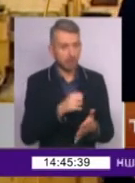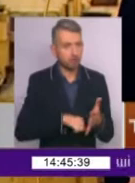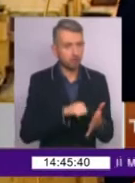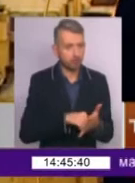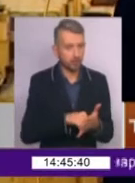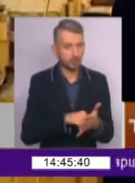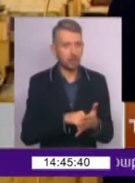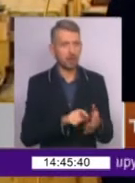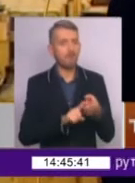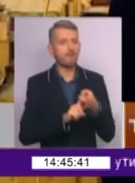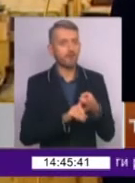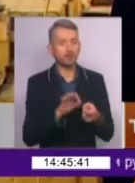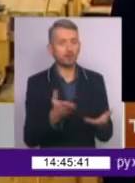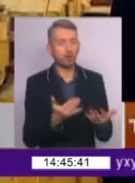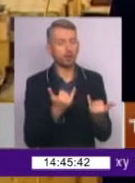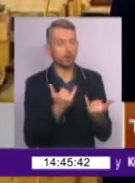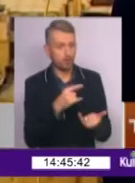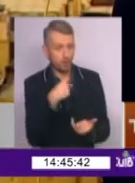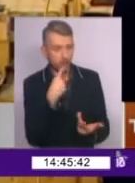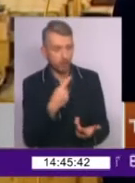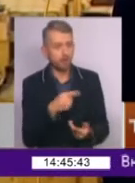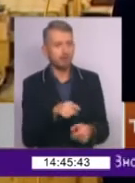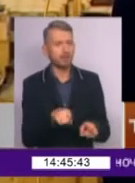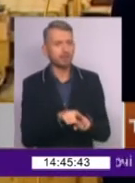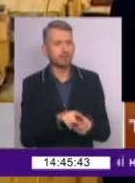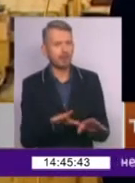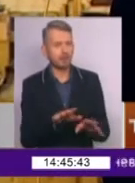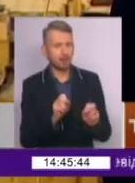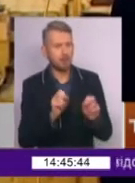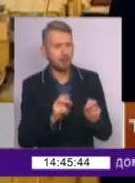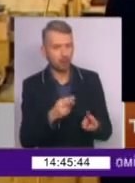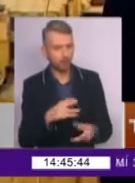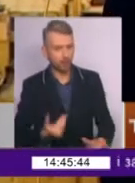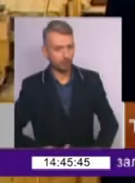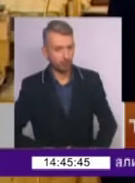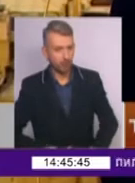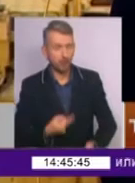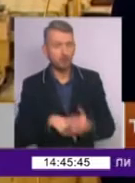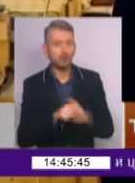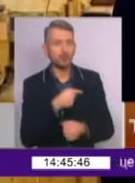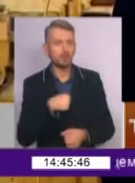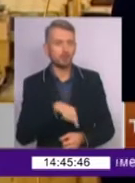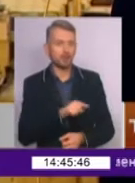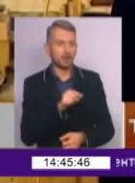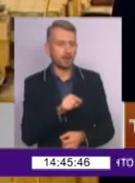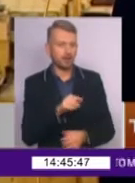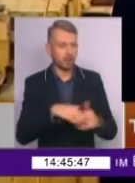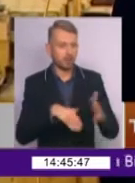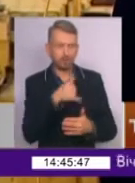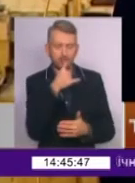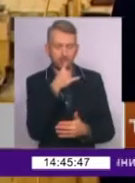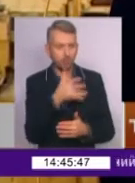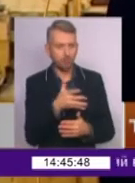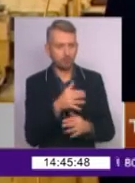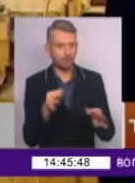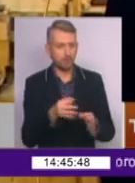тому числі віруси, про які ми сьогодні не так говорили, тому що це не так небезпечно для життя, і тому що ми на них практично не можемо